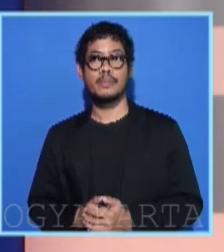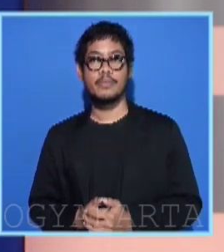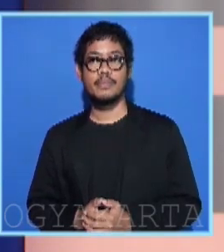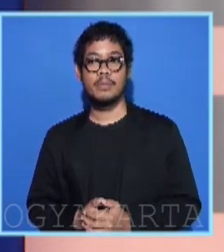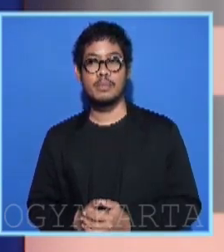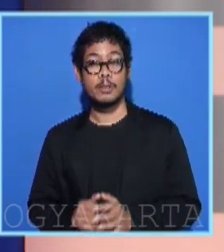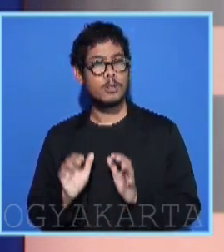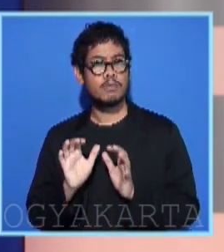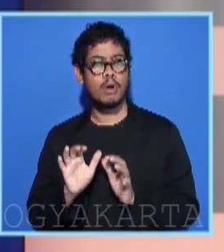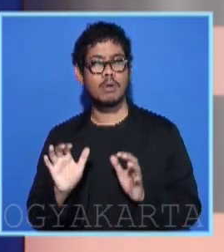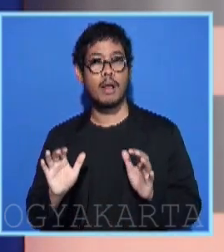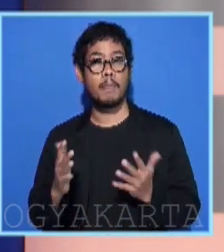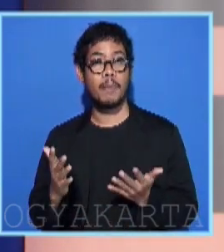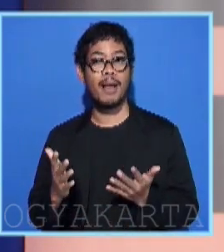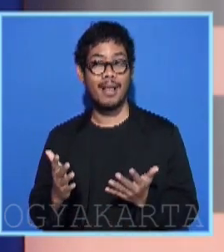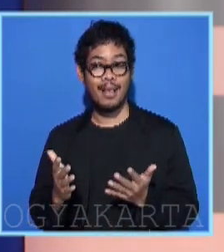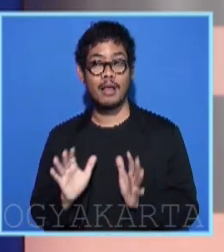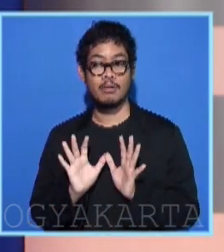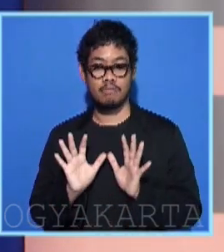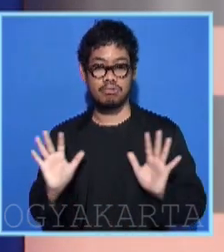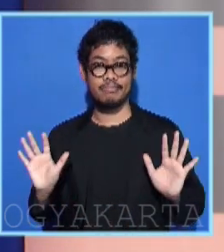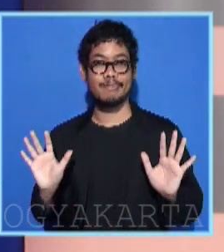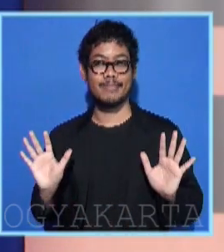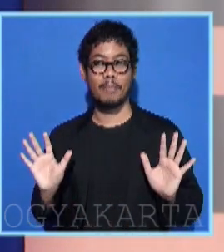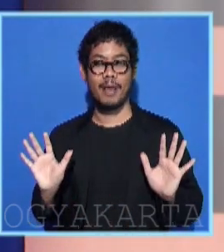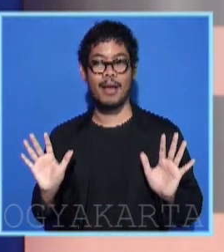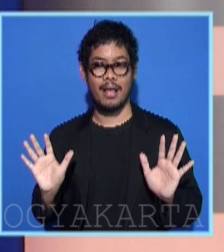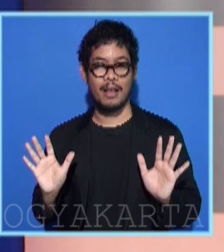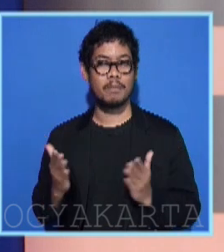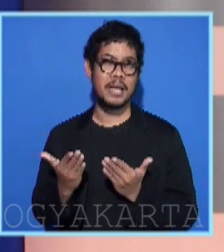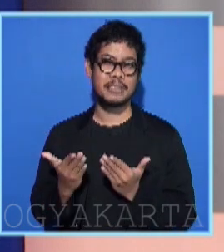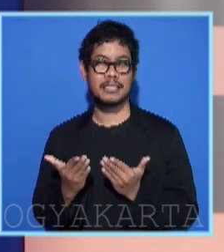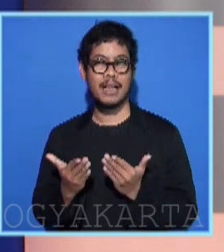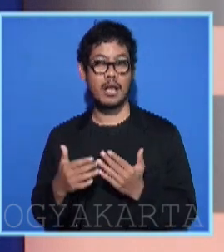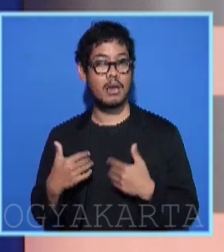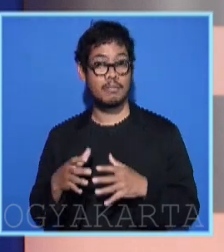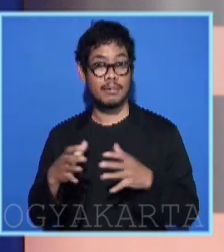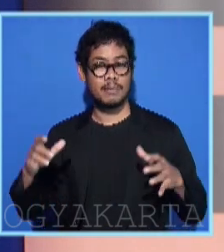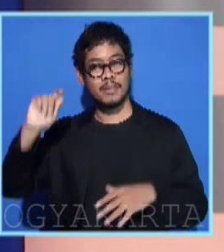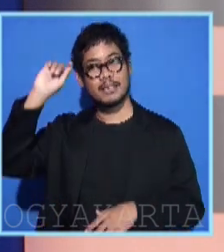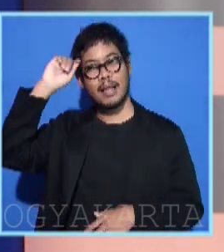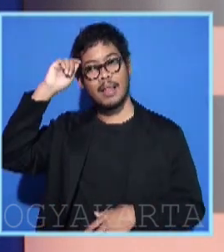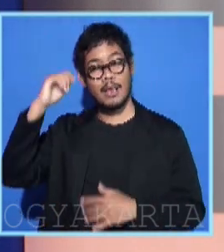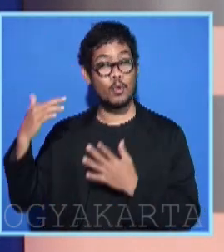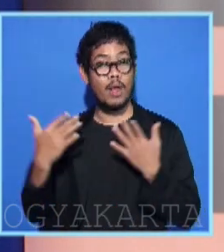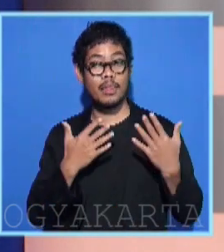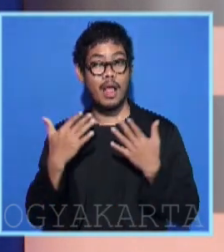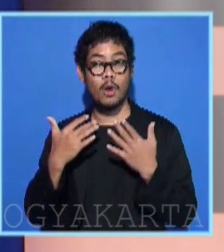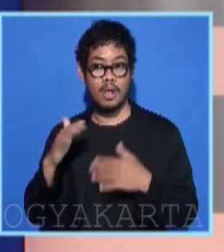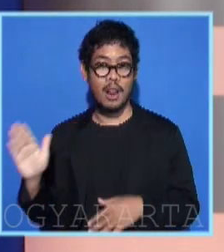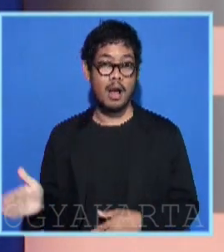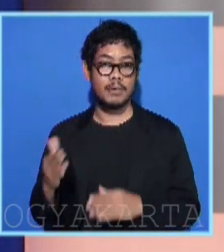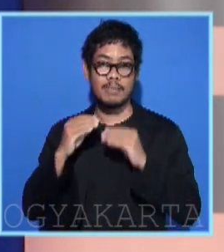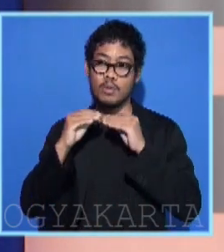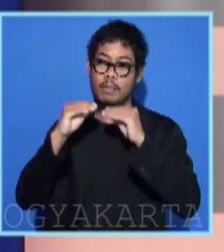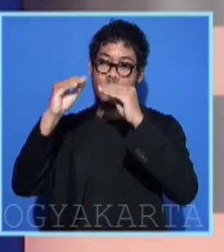ratusan jemaah mengikuti pengajian akbar dan selawat dalam rangka memperingati Maulid Nabi Muhammad Sallallahu Alaihi Wasallam yang digelar